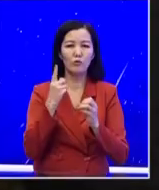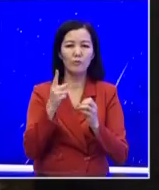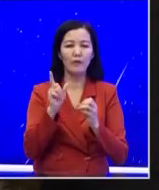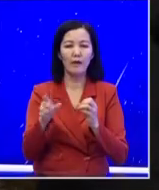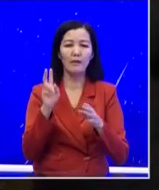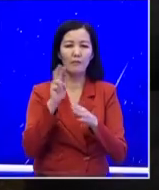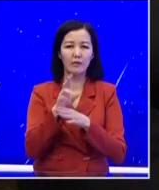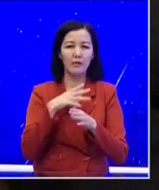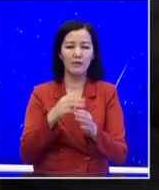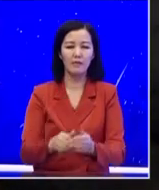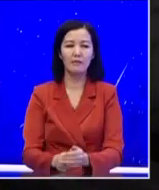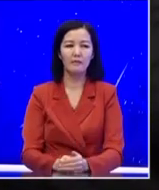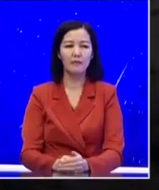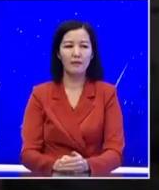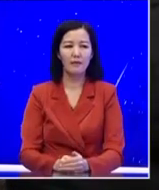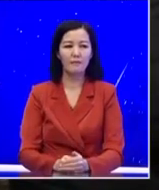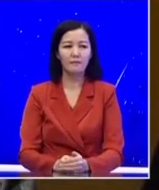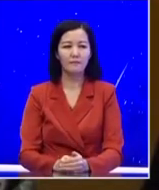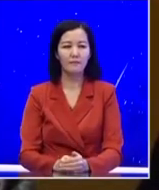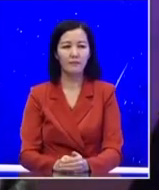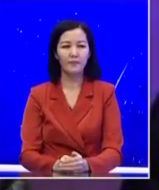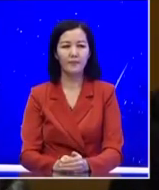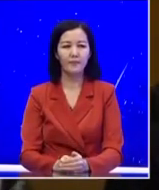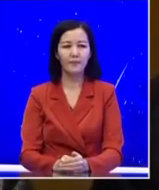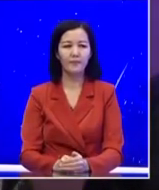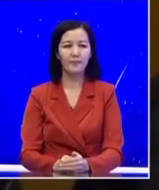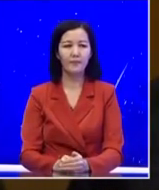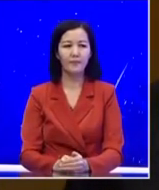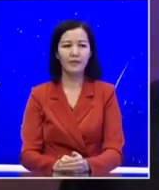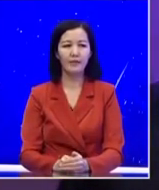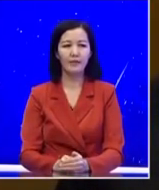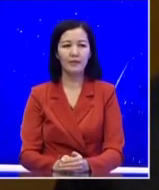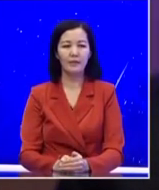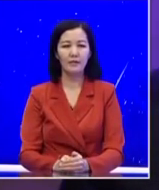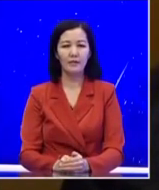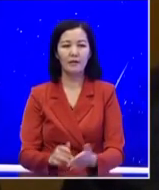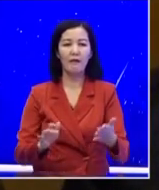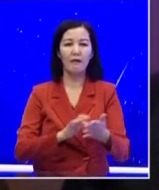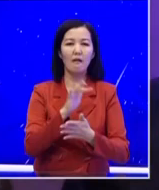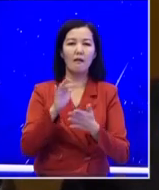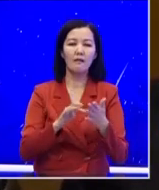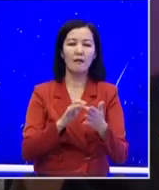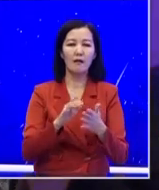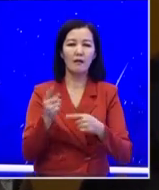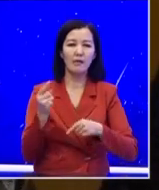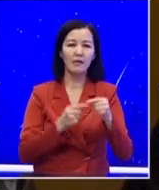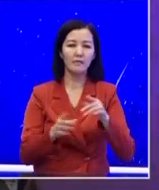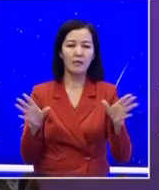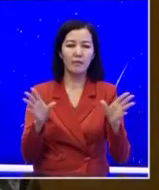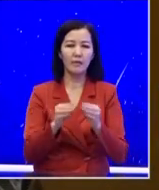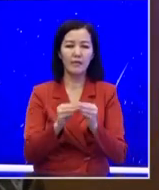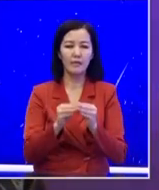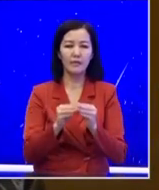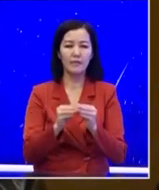412401 адам кірген. Время, когда, почему говорю, Қаладағы бірнеше кәсіпкер бірлесе, бүгін